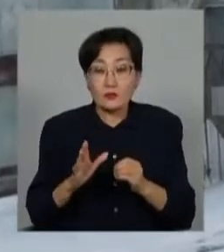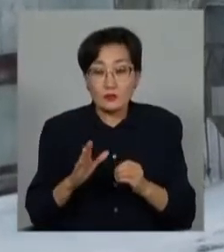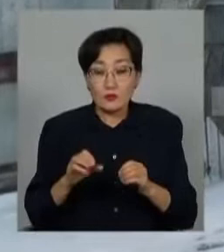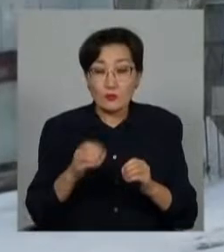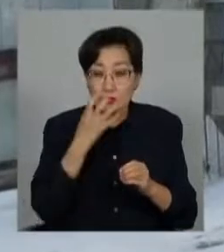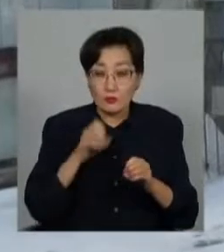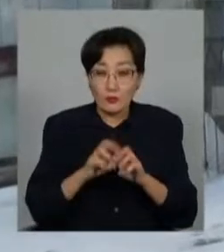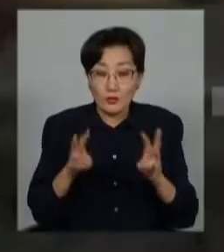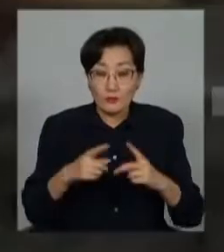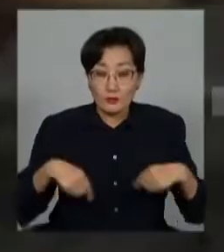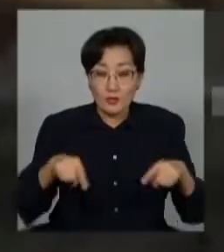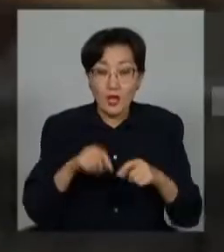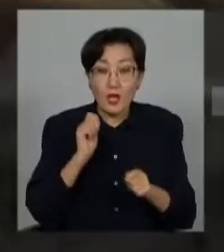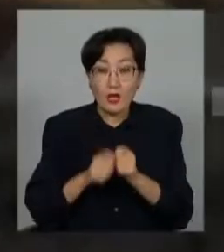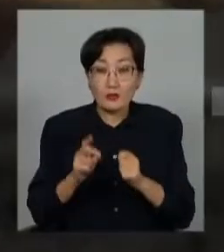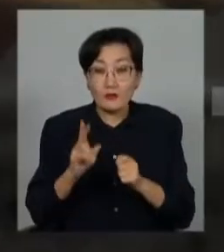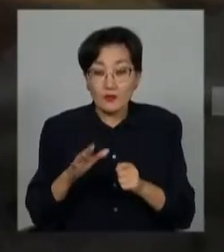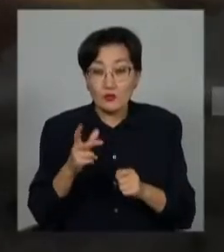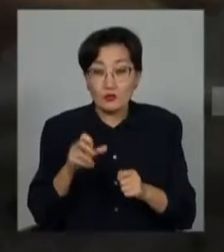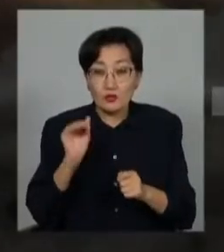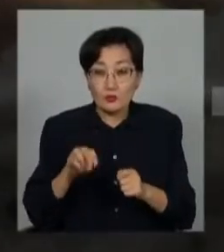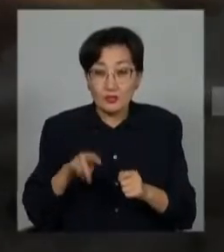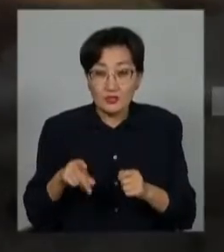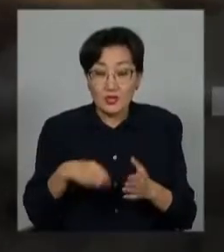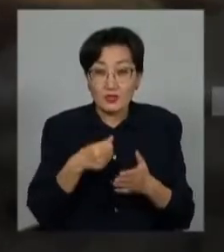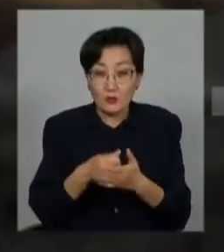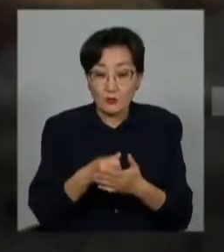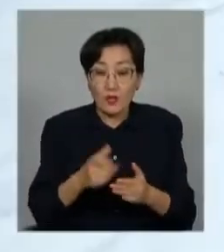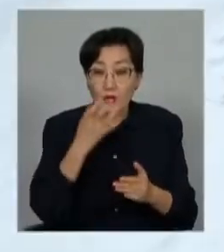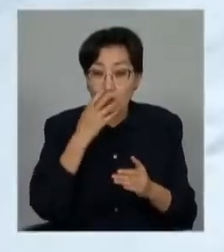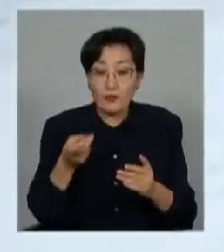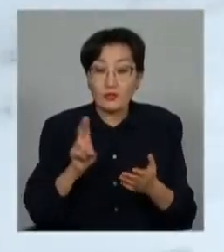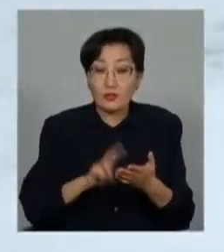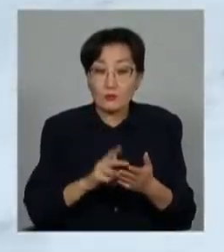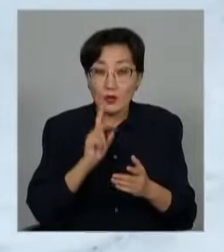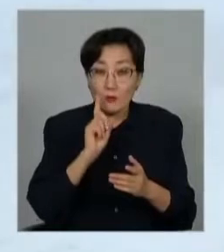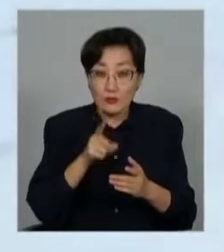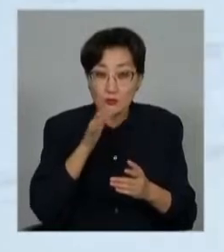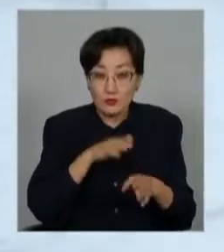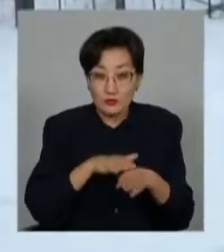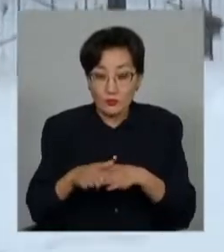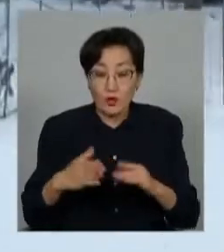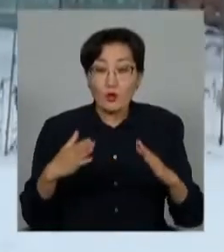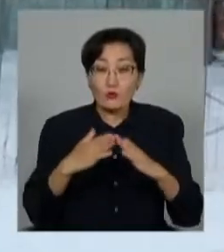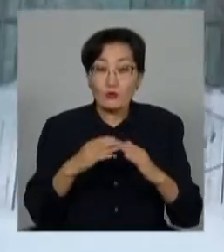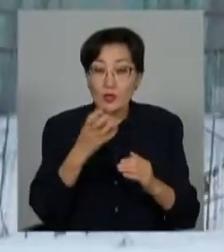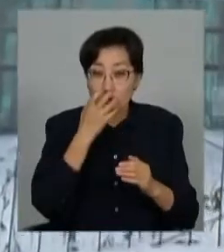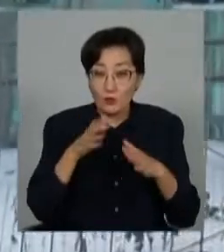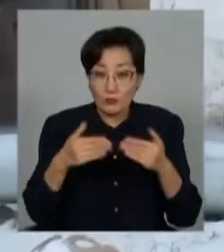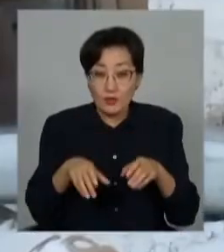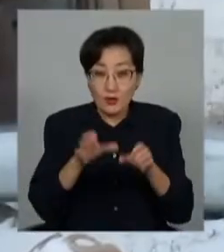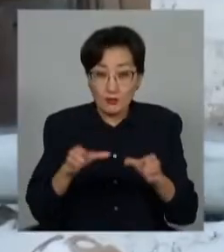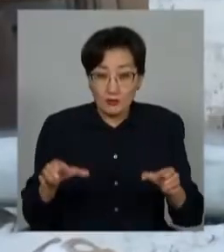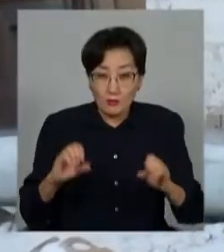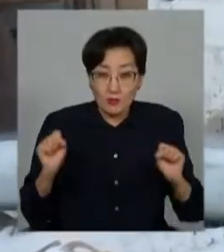қамтамасыз ететін компанияға әрқайсысы 300 мың теңгеден жинап берген. Жылуға қосылғандарына бір жыл болса да үйде жылу жоқ, батарейлер